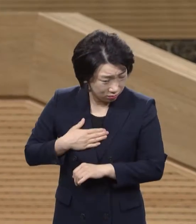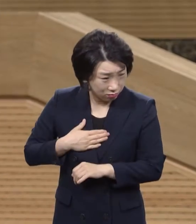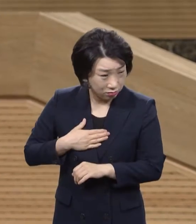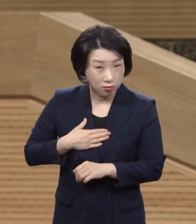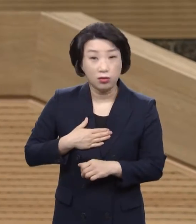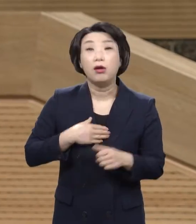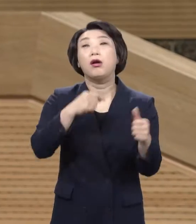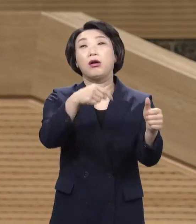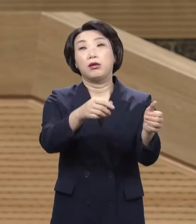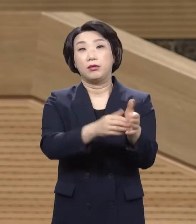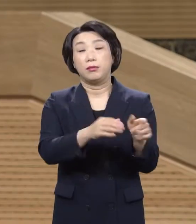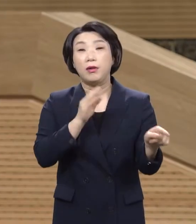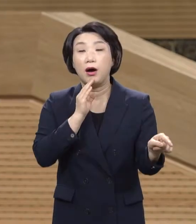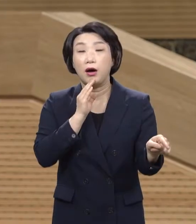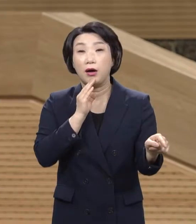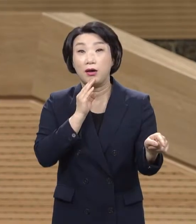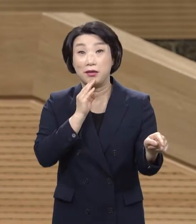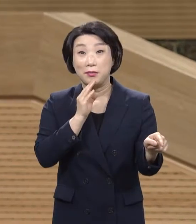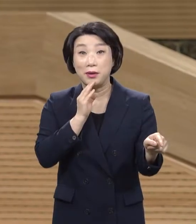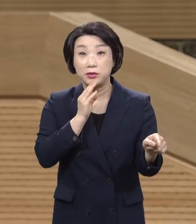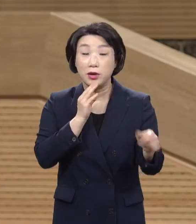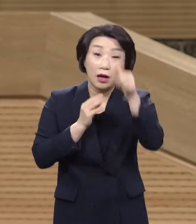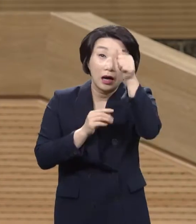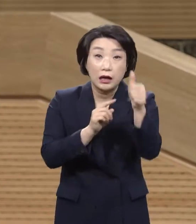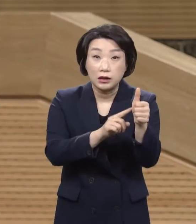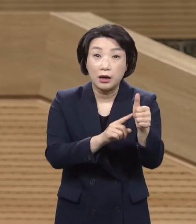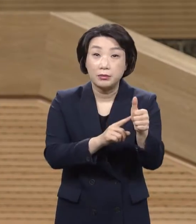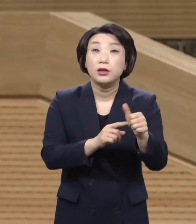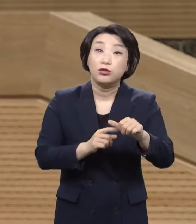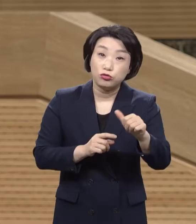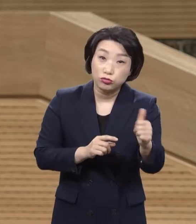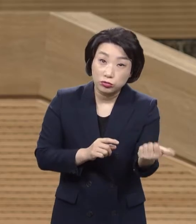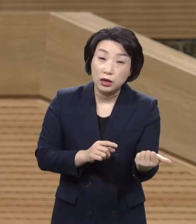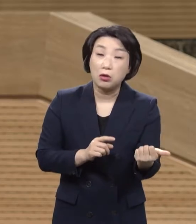죽어. 이렇게 가르쳤어요. 아담이 죽는다.